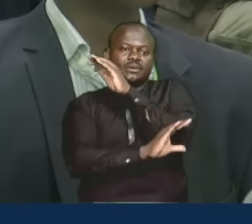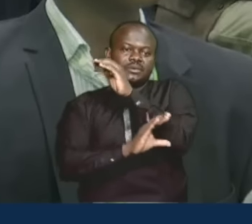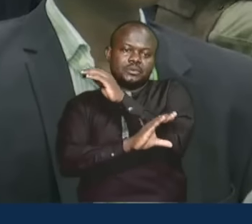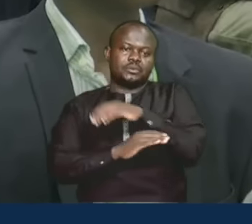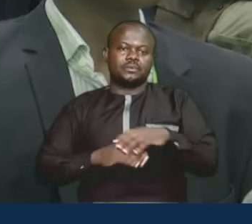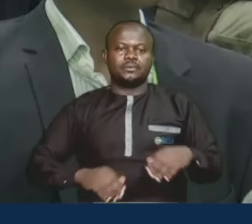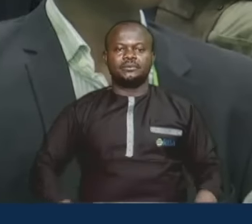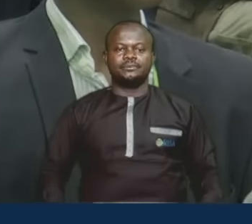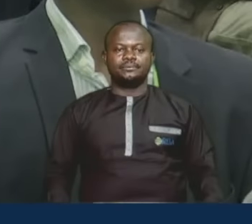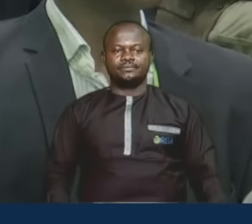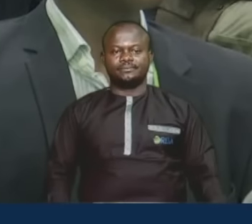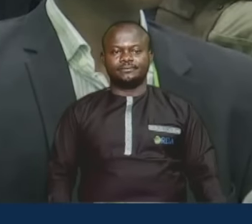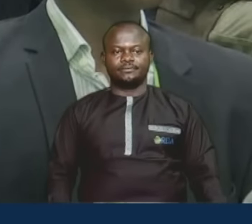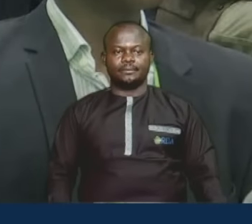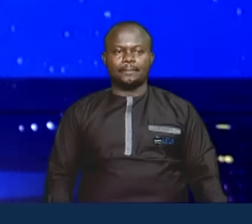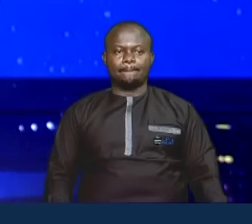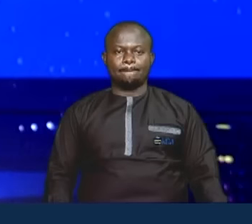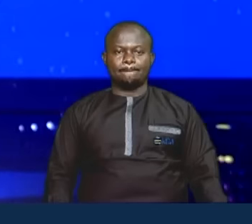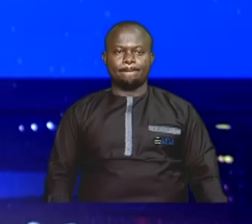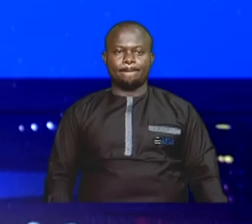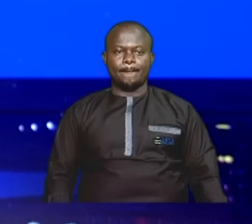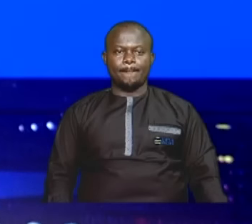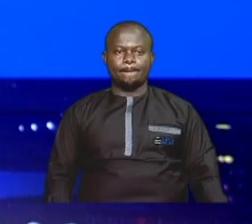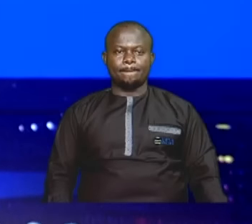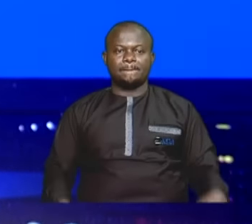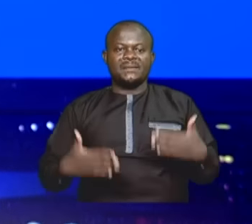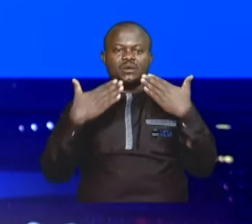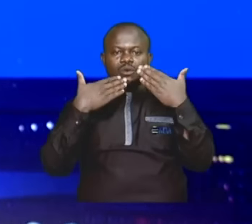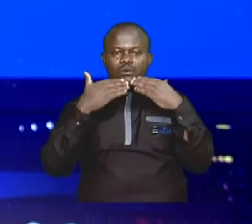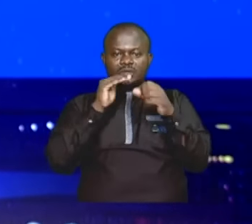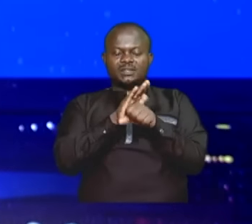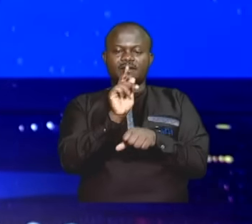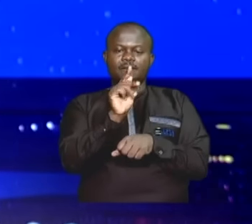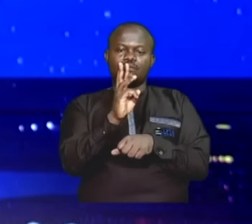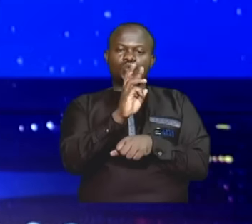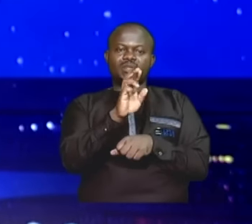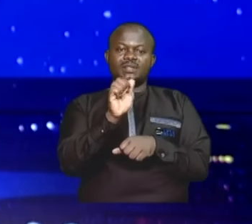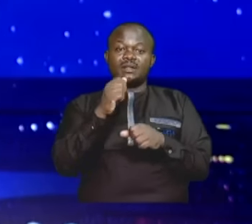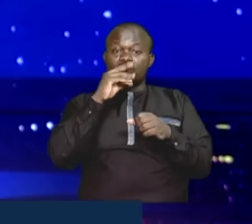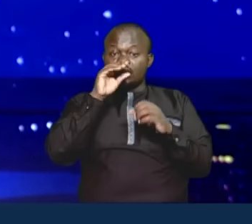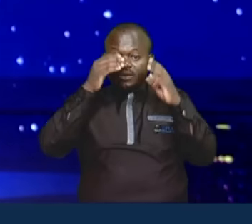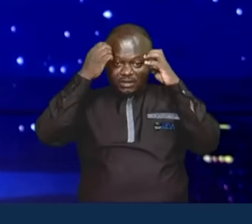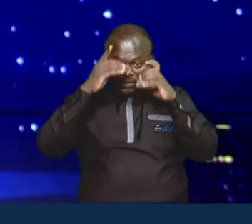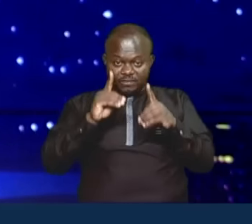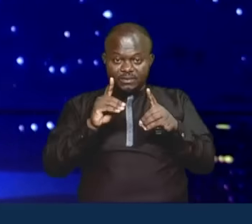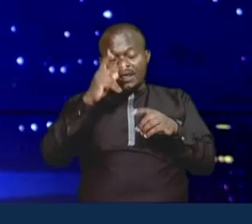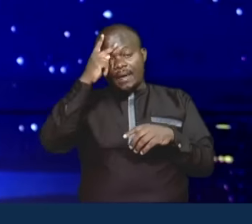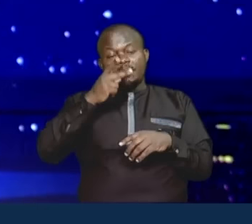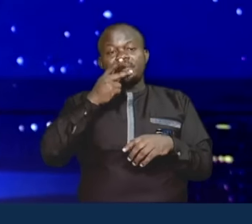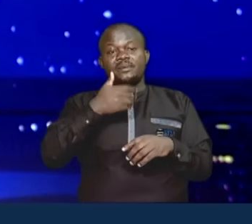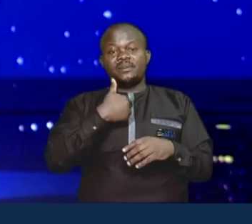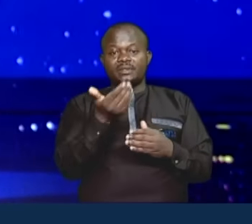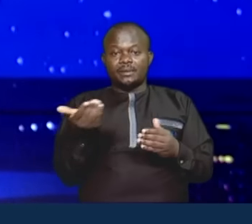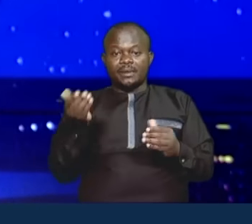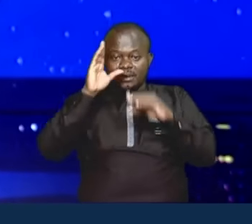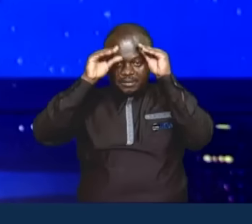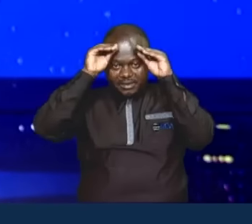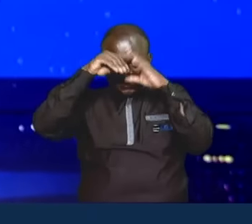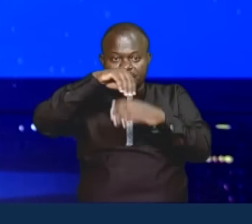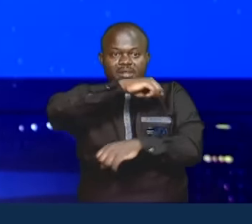Bosco mu mujyi wa Kigali urakoze cyane Kwizera Bosco tuvuge ku burezi ababyeyi bafite abana biga mu